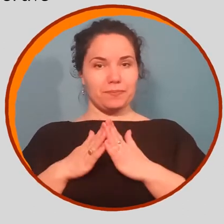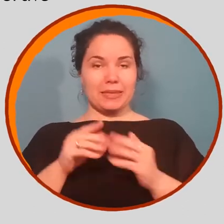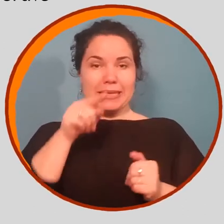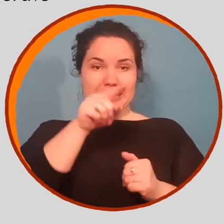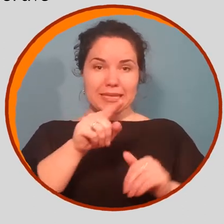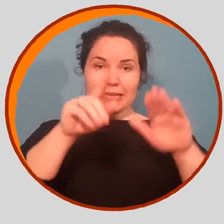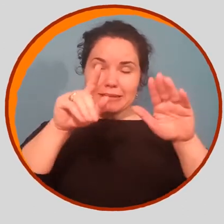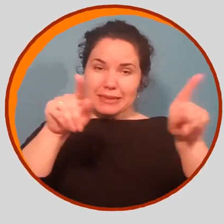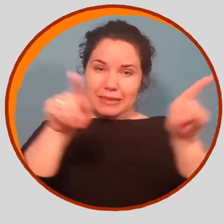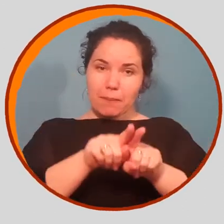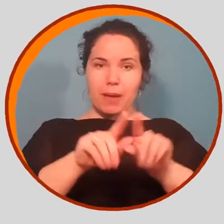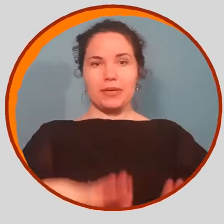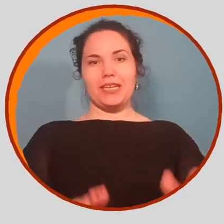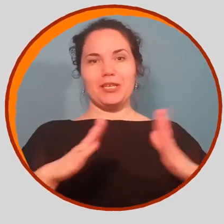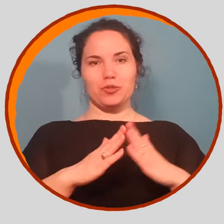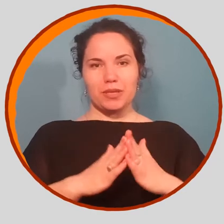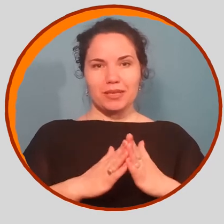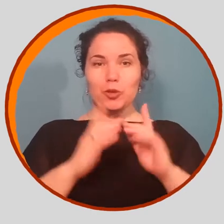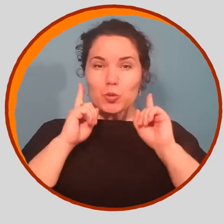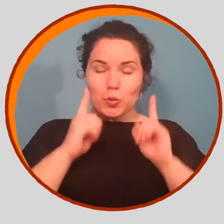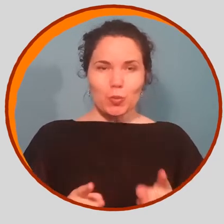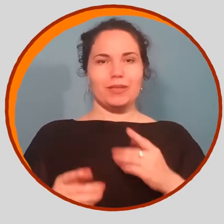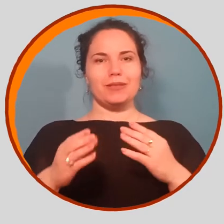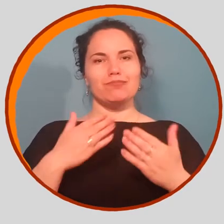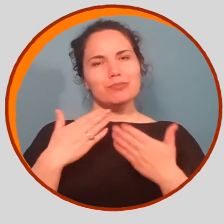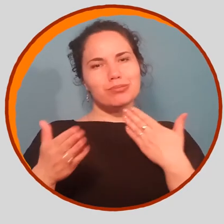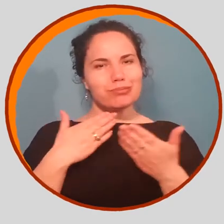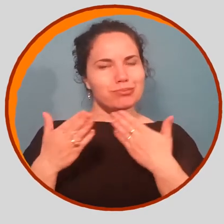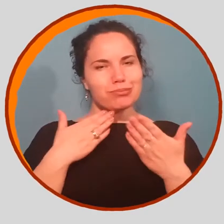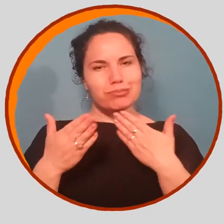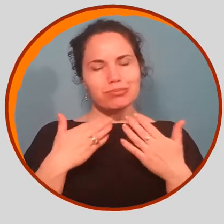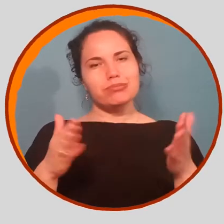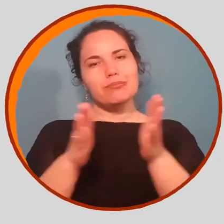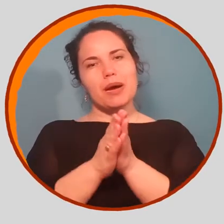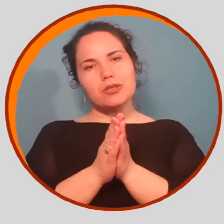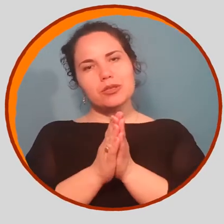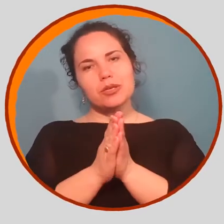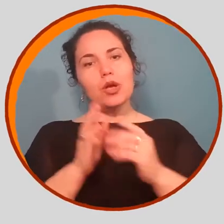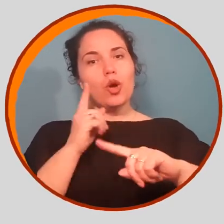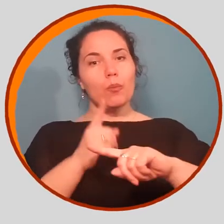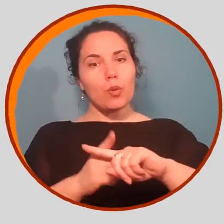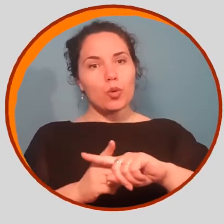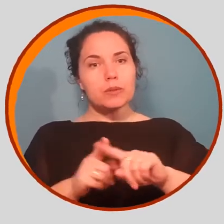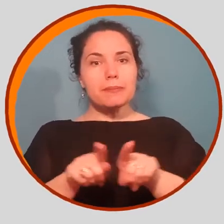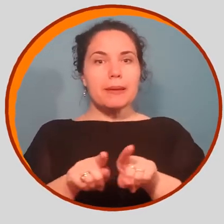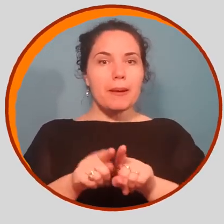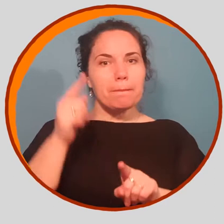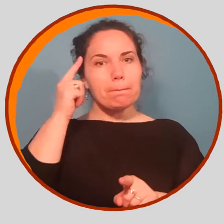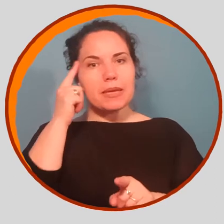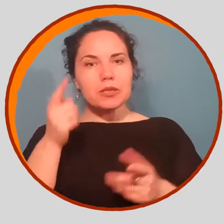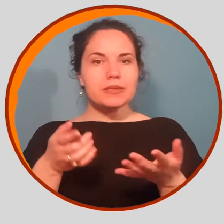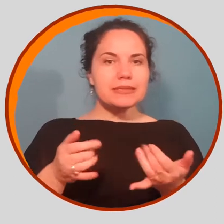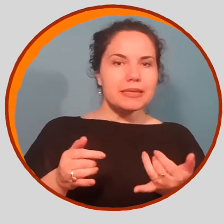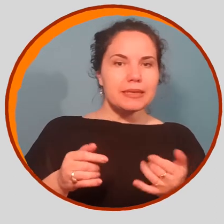shumë mbështetës dhe kurajues. Pavarësisht se adoleshenti mund mos ndihet mirë, prindi është rëndësishme të japë mesazhin